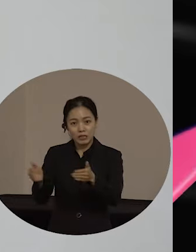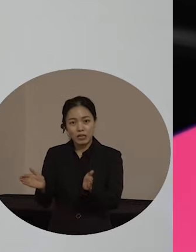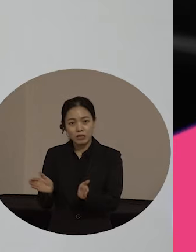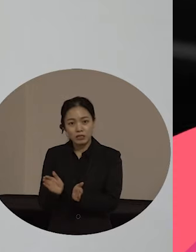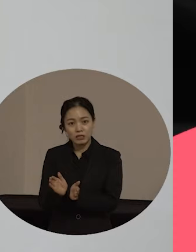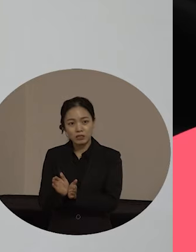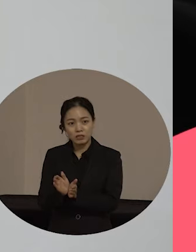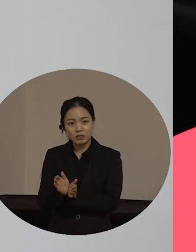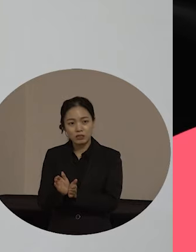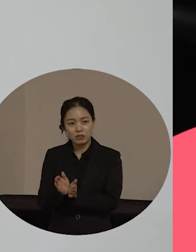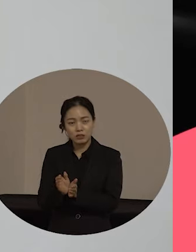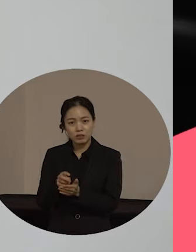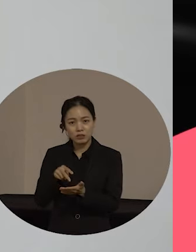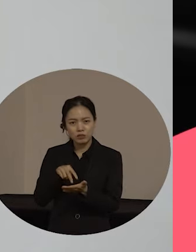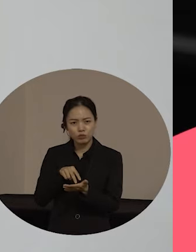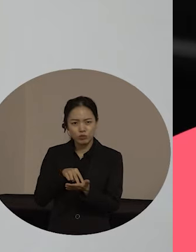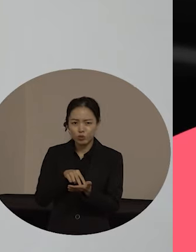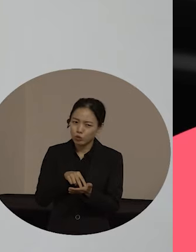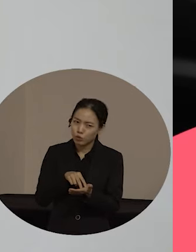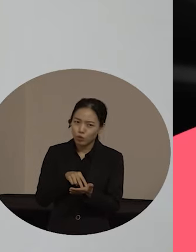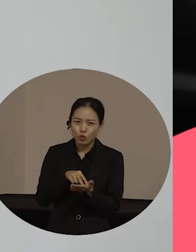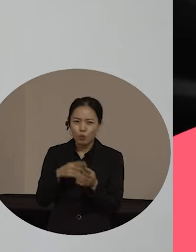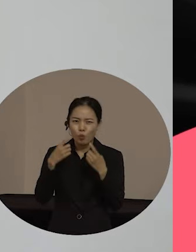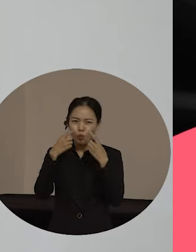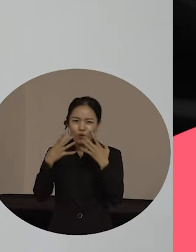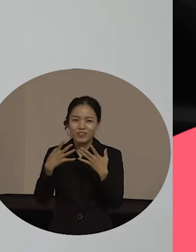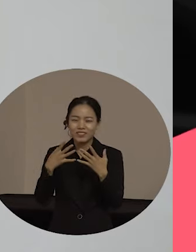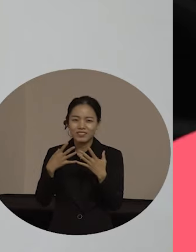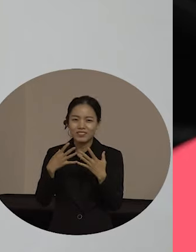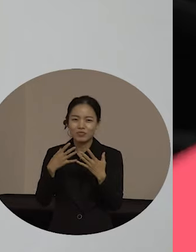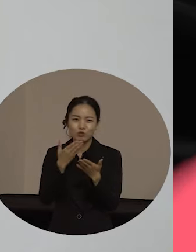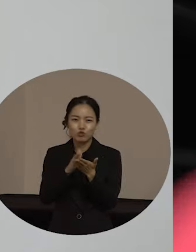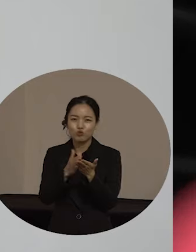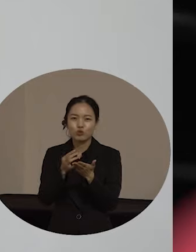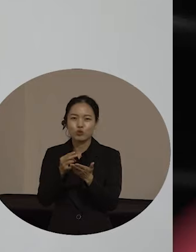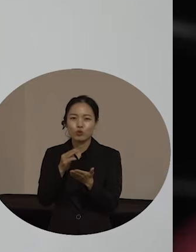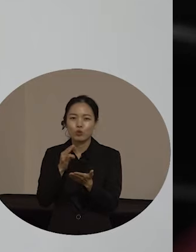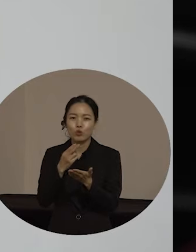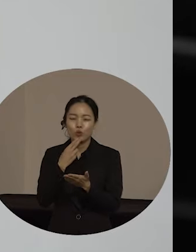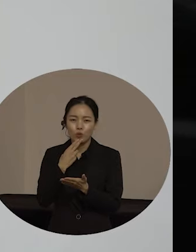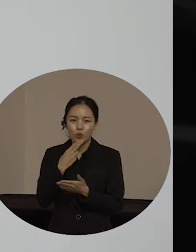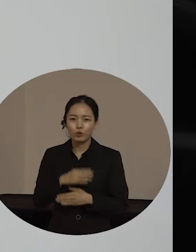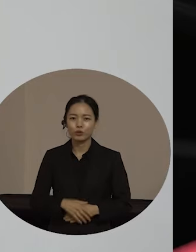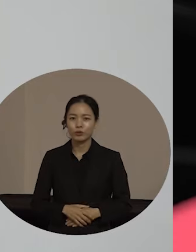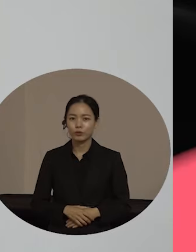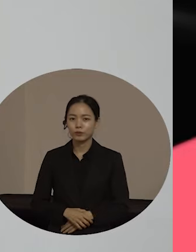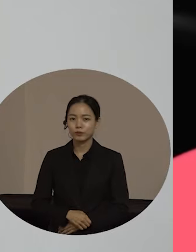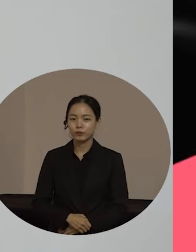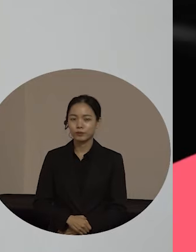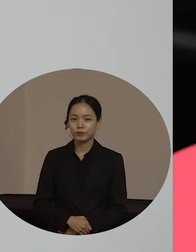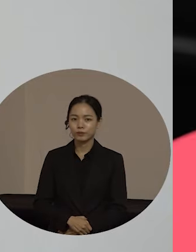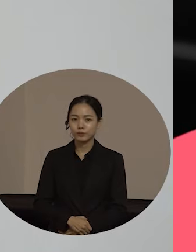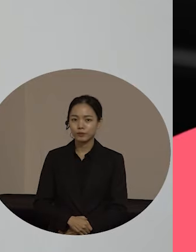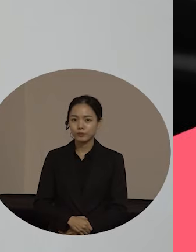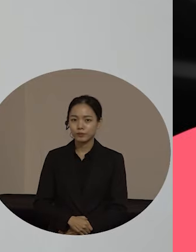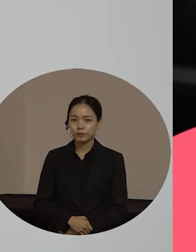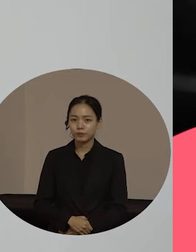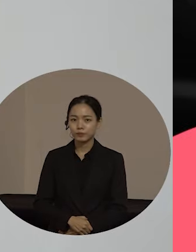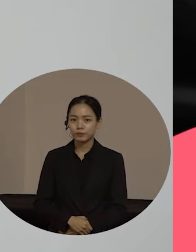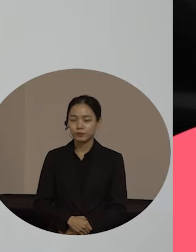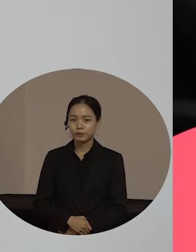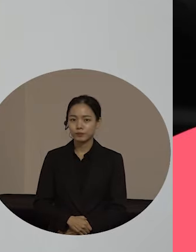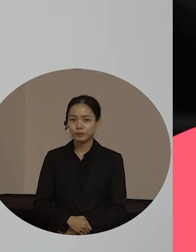자체가 경계가 없다고 생각합니다. 왜냐하면 기반이 되고 또 스토리부터 초기의 그런 문화예술 관련된